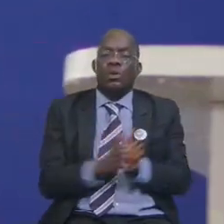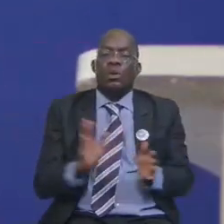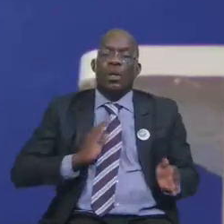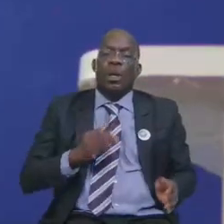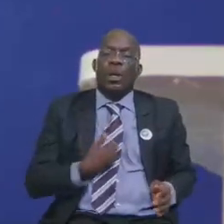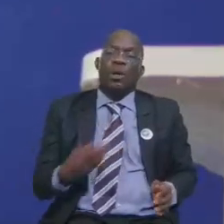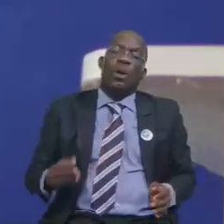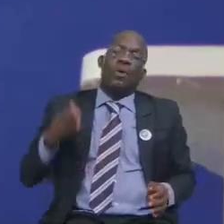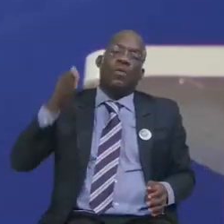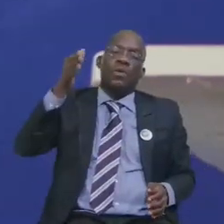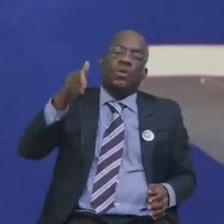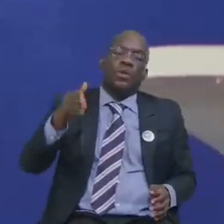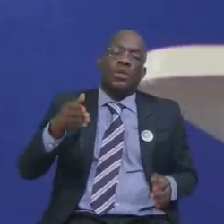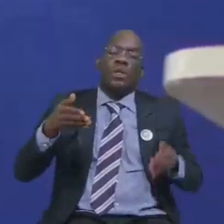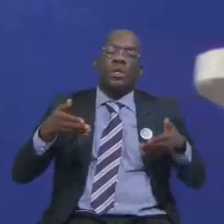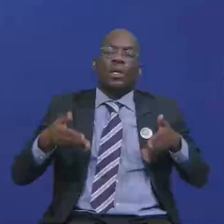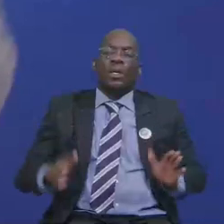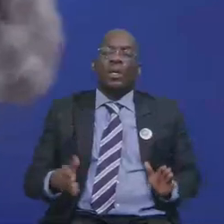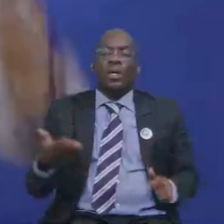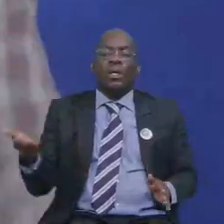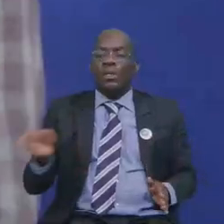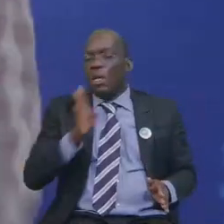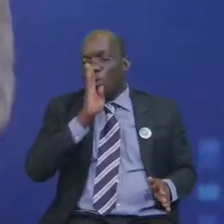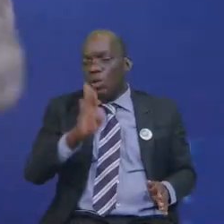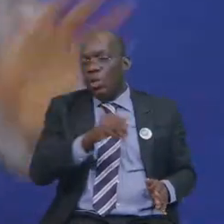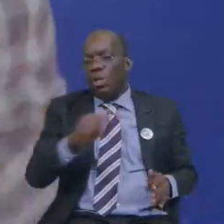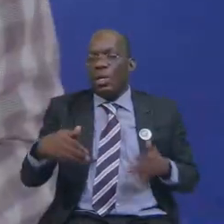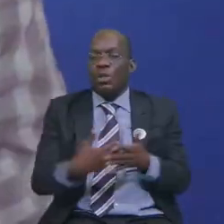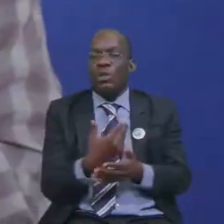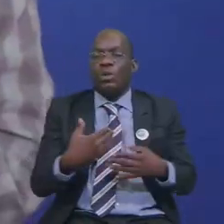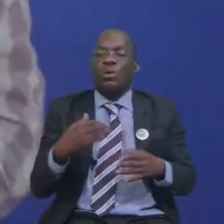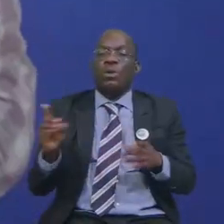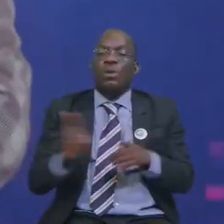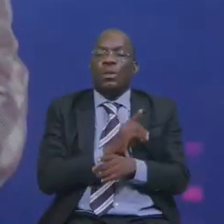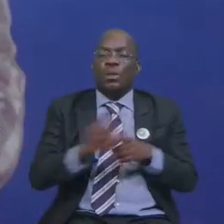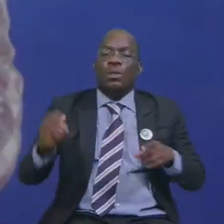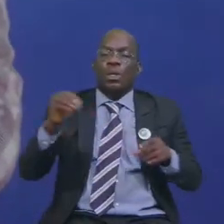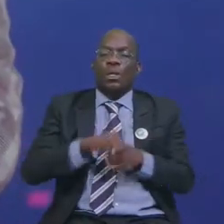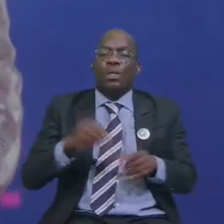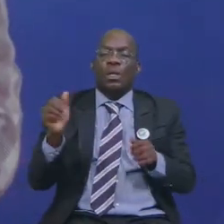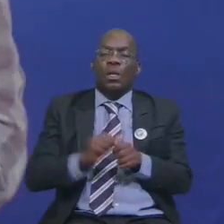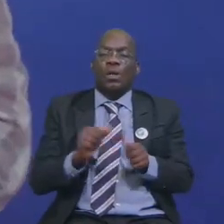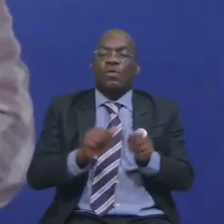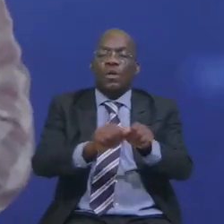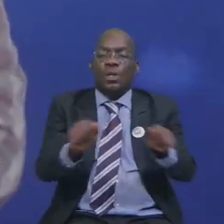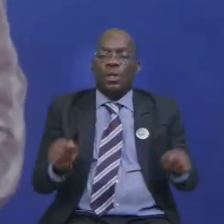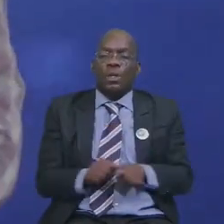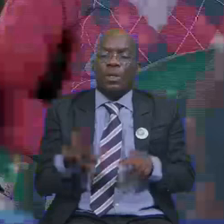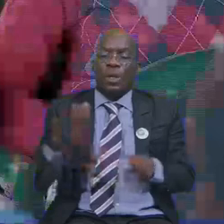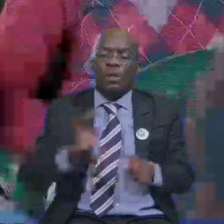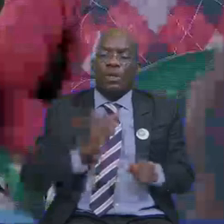alors qu'il y ait une nouvelle discipline dans chaque domaine de notre vie au nom de